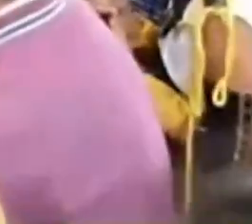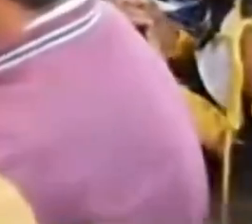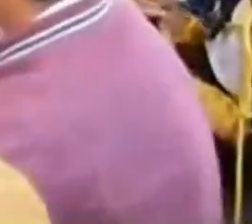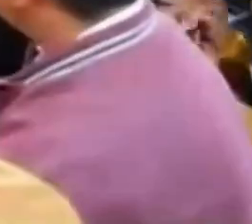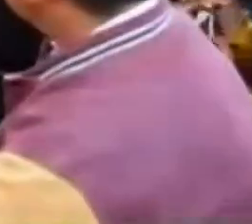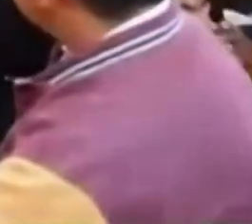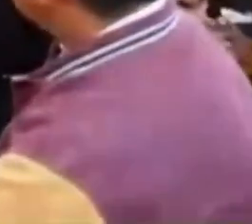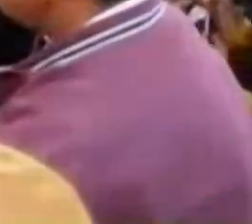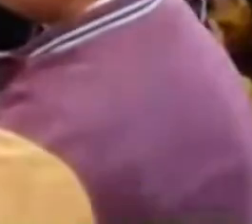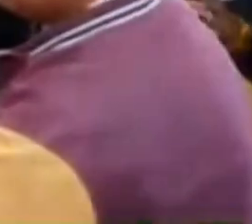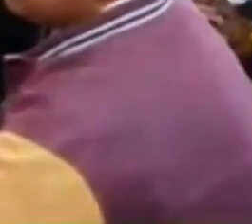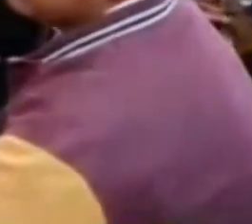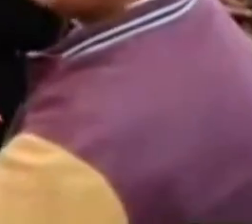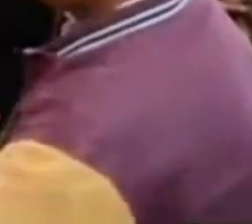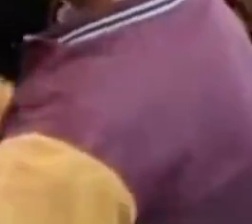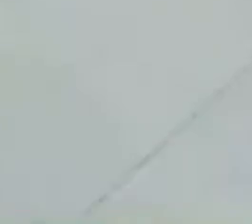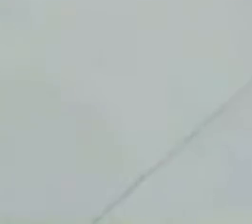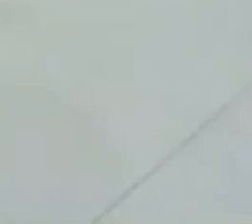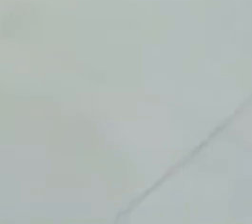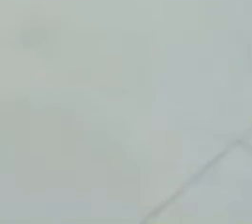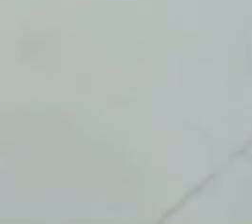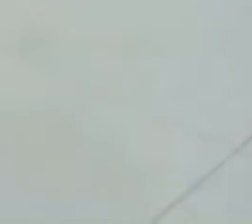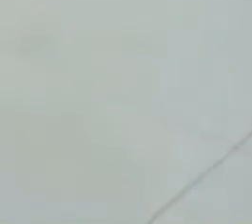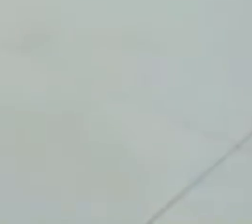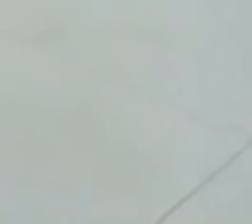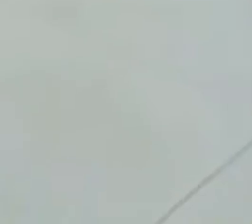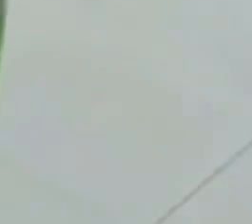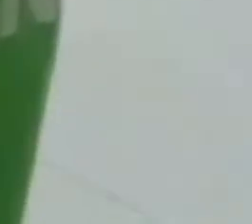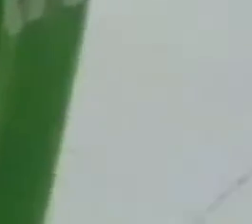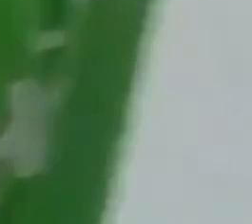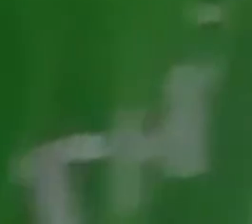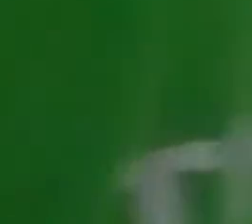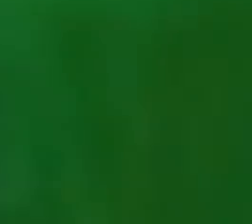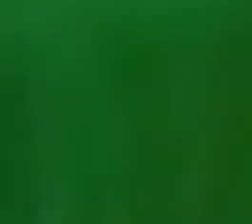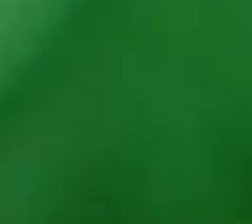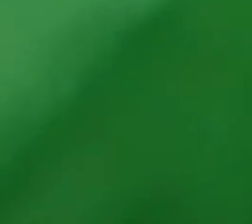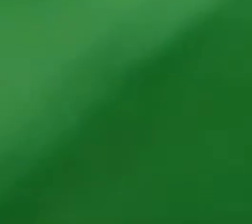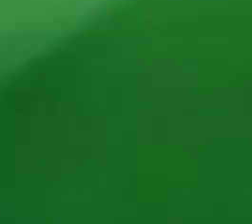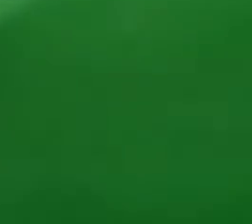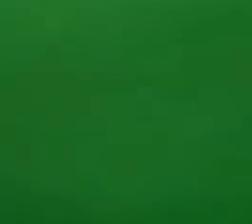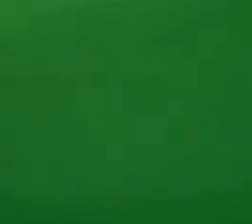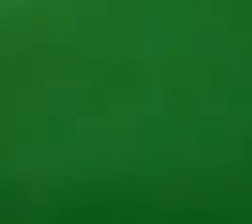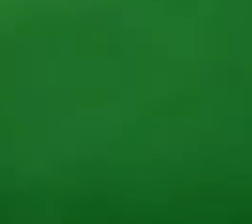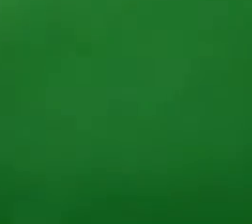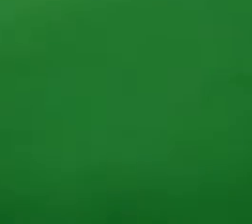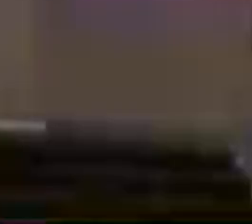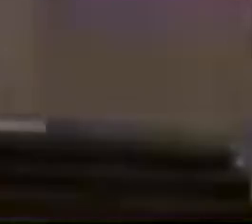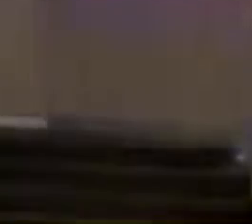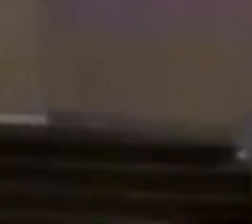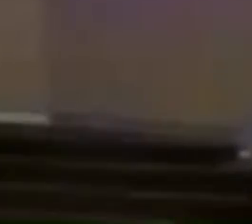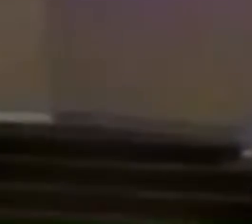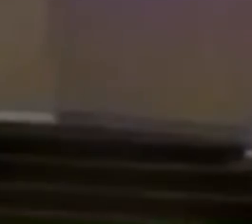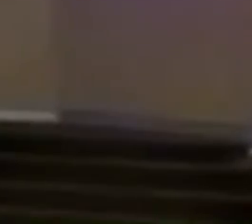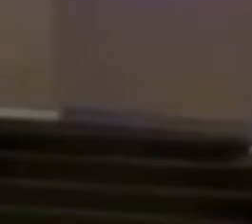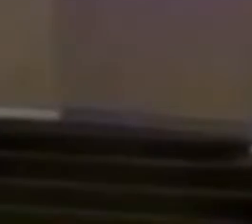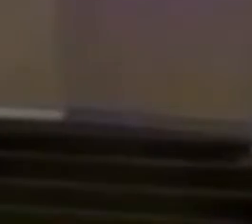านนี้ด้านนี้สปอร์ตบอกกับพ่อกับแม่ว่าจะสู้ให้ไหวถ้าไม่ถึงเส้นชัยจะไม่มีทางลงจอดเพราะการเล่นเกมให้มันเป็นกีฬาไม่ใช่โทษของยาที่ทำลายคนตลอดเราจะ